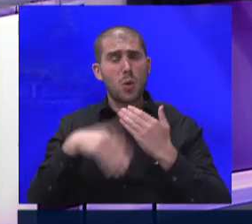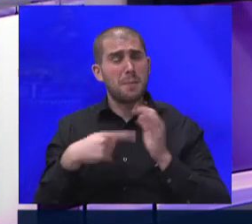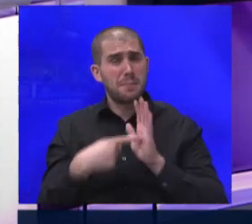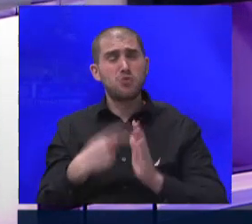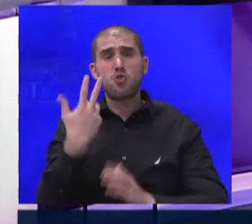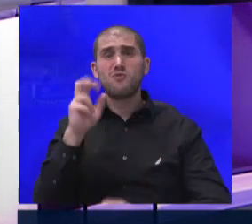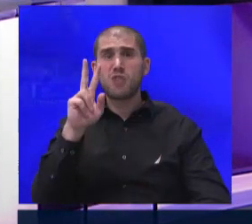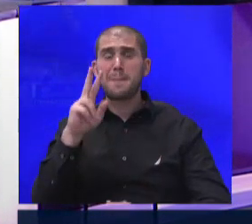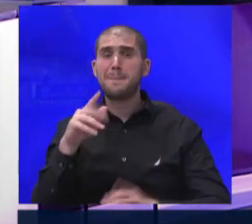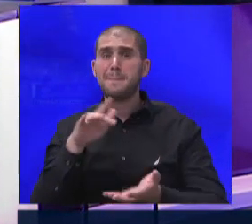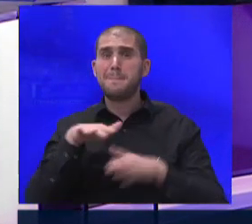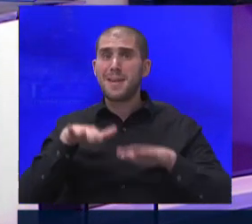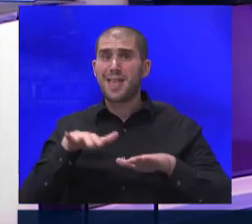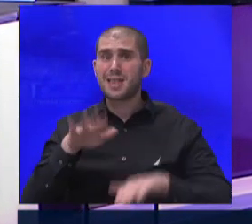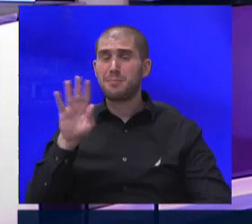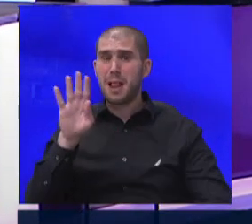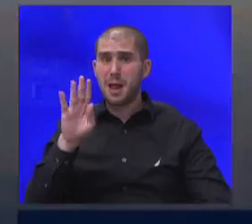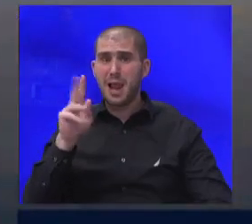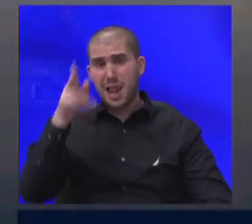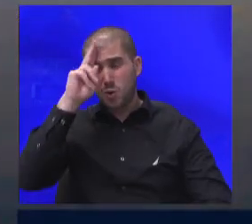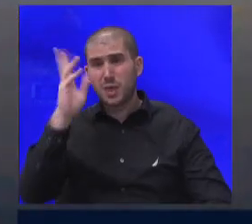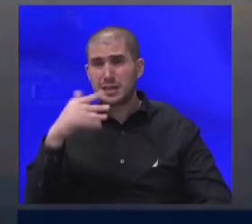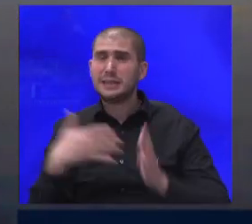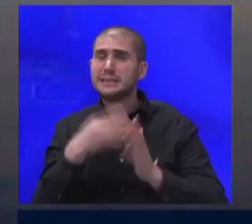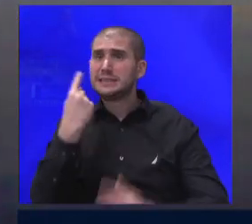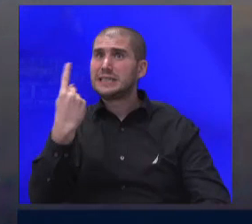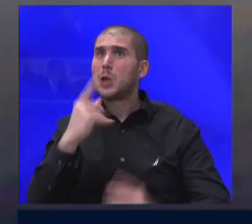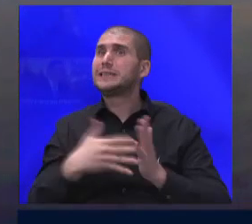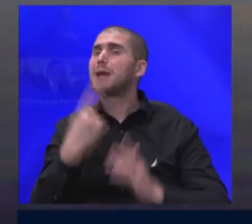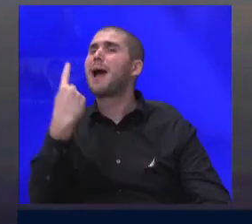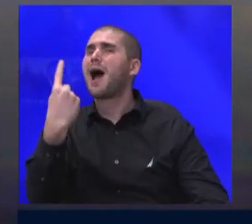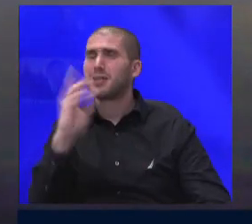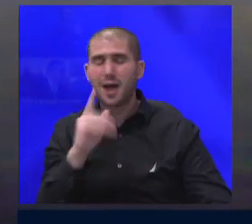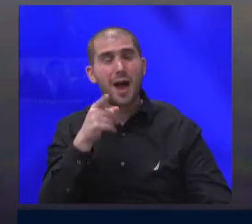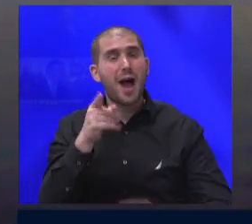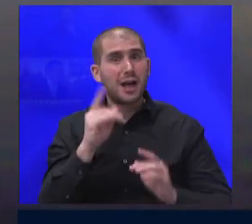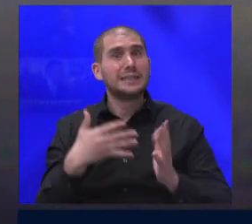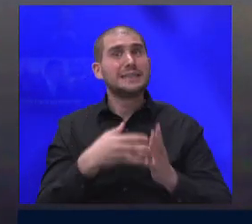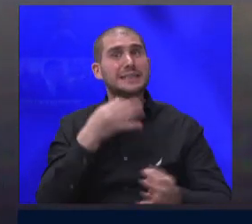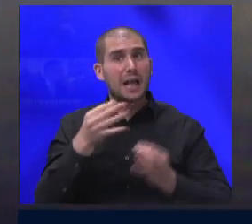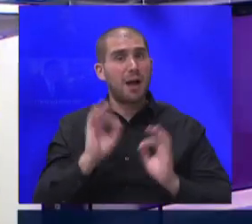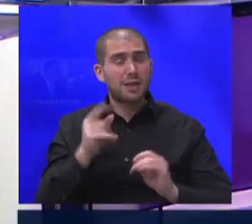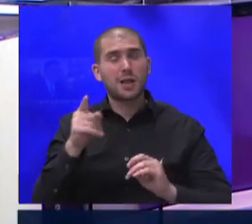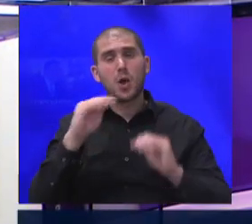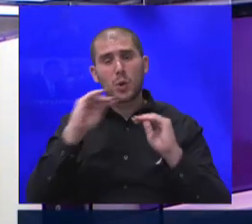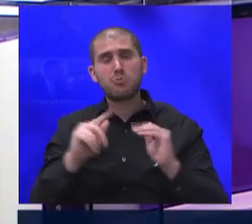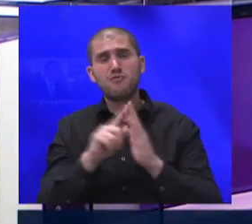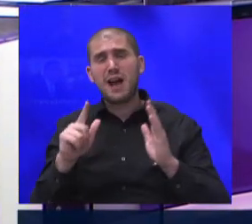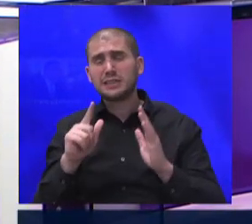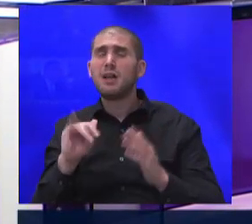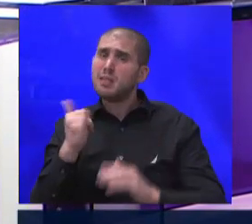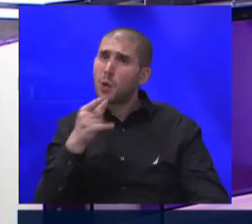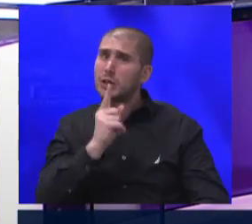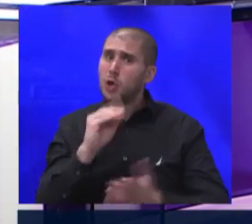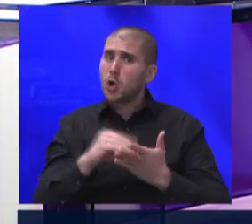לליכוד בראשות נתניהו. היה סקר אחד כזה, זה לא סקרים, זה סקר אחד. אתם קצת יורדים בסקרים, 17 מנדטים. נכון שזה לא סופי, עוד